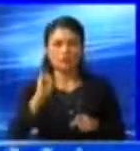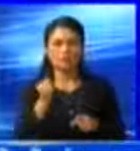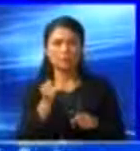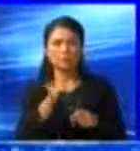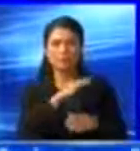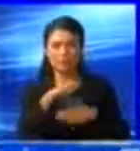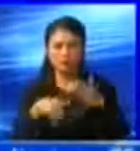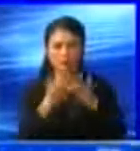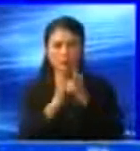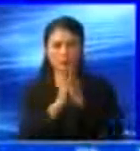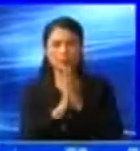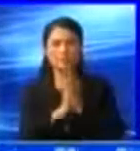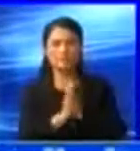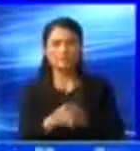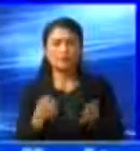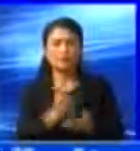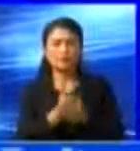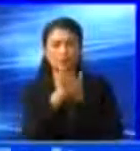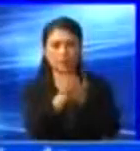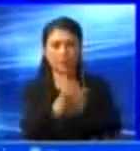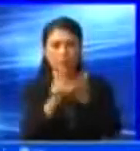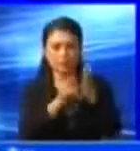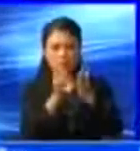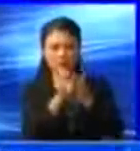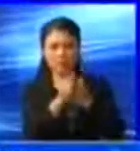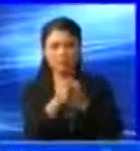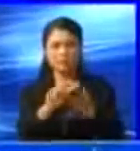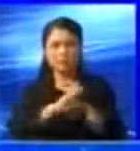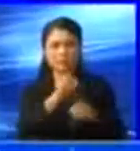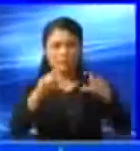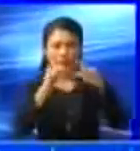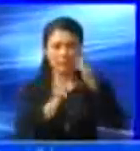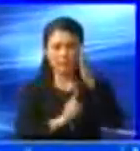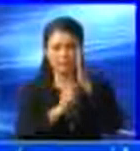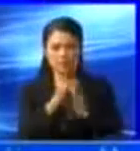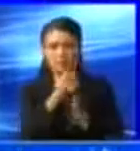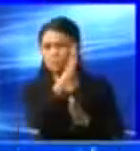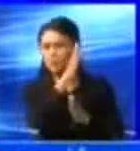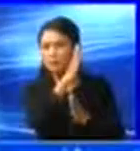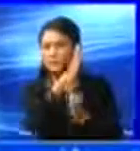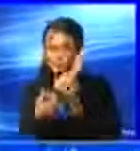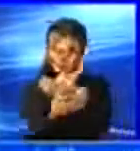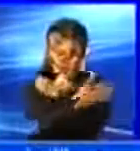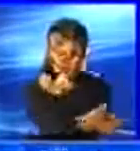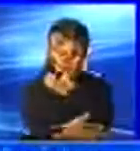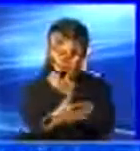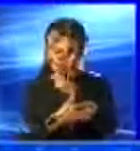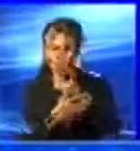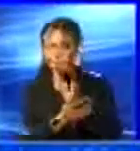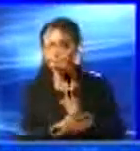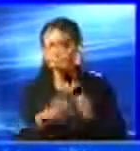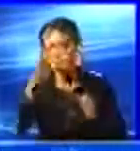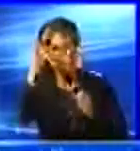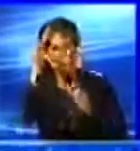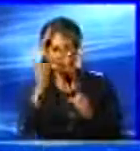អំណរគុណដល់ការជួយគ្រប់បែបយ៉ាងរបស់រដ្ឋាភិបាលកម្ពុជានិងក្រុមប្រឹក្សាស្ដារអភិវឌ្ឍវិស័យកសិកម្មនិងជនបទក្នុងការដែលលោកបាន